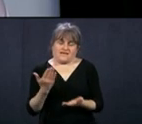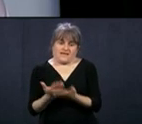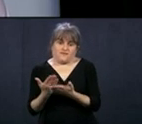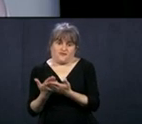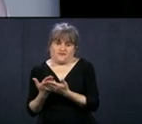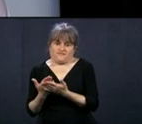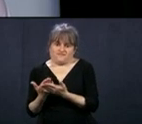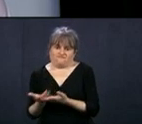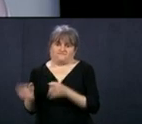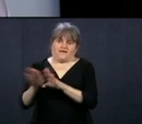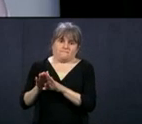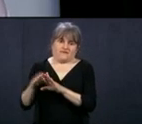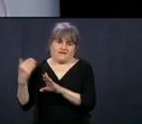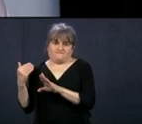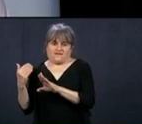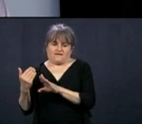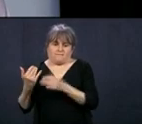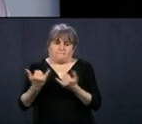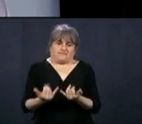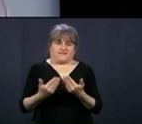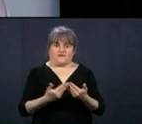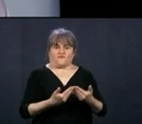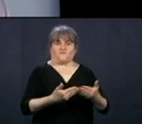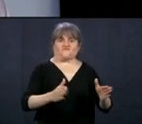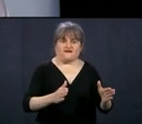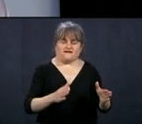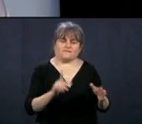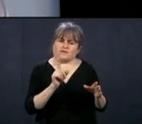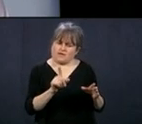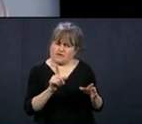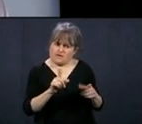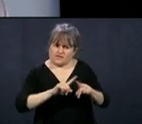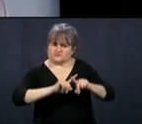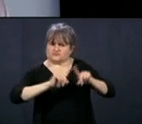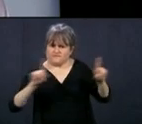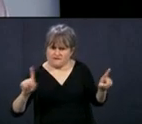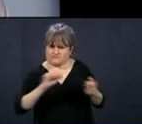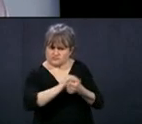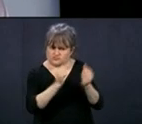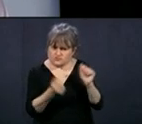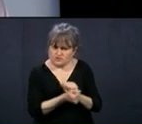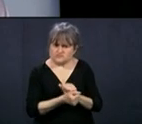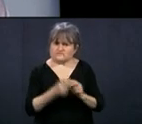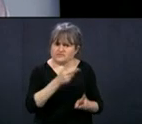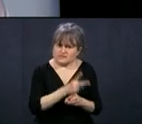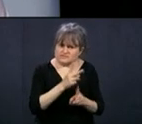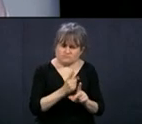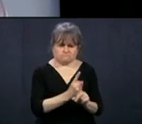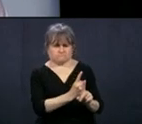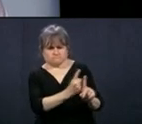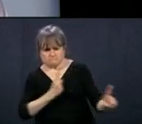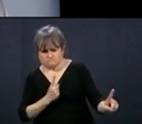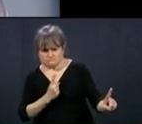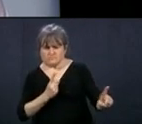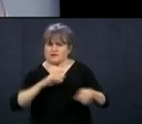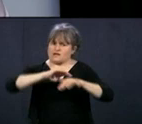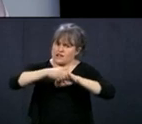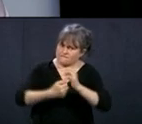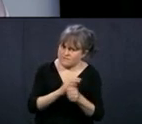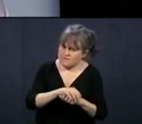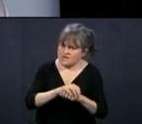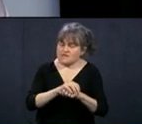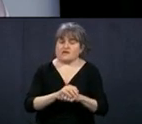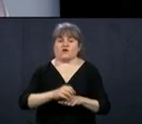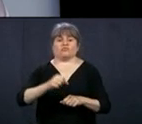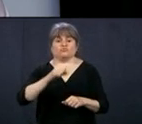COVID. Alors, ça va être important de garder nos distances, ça va être important de se laver les mains souvent, de tousser dans notre coude si on doit